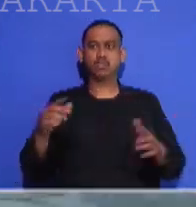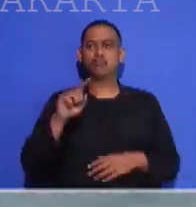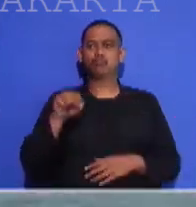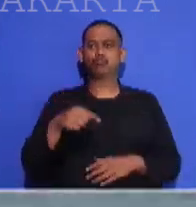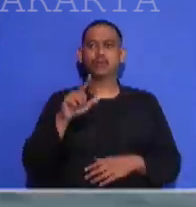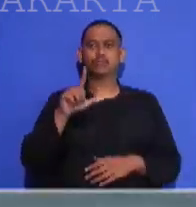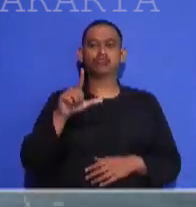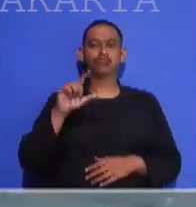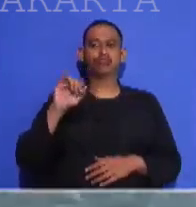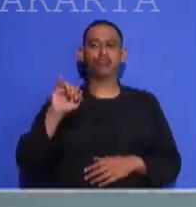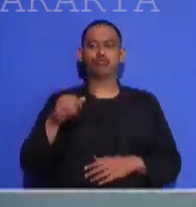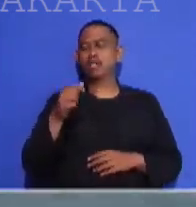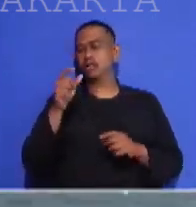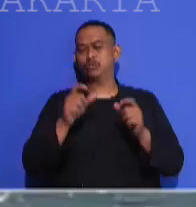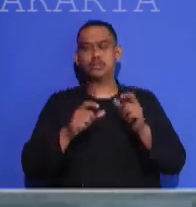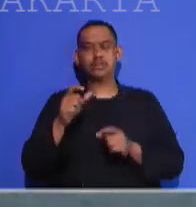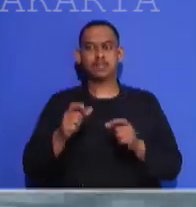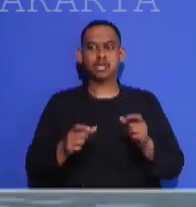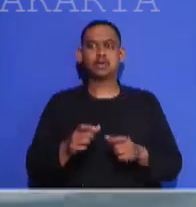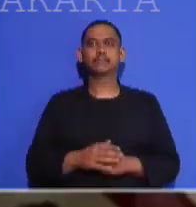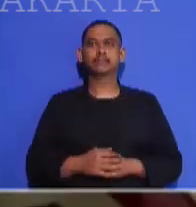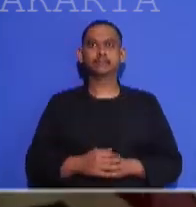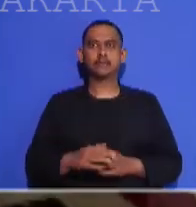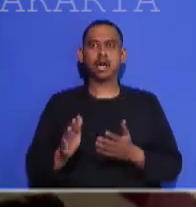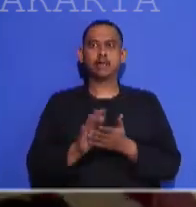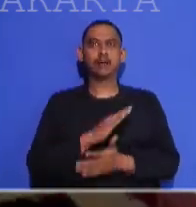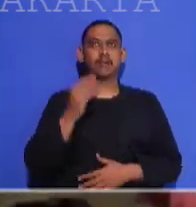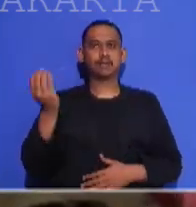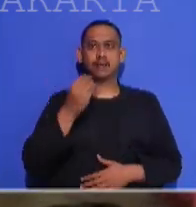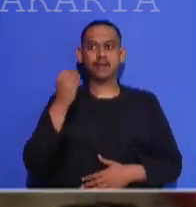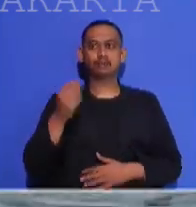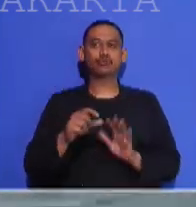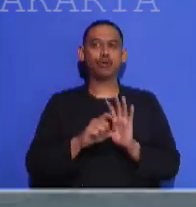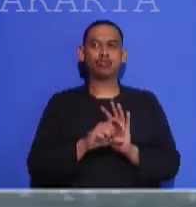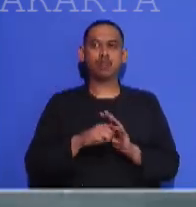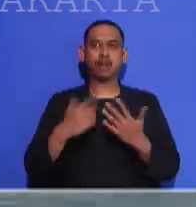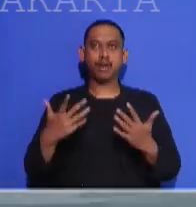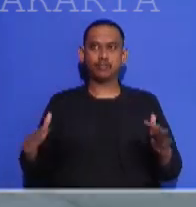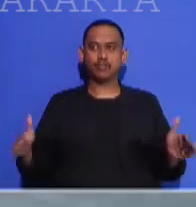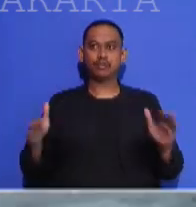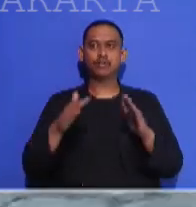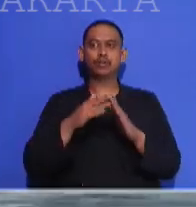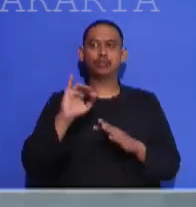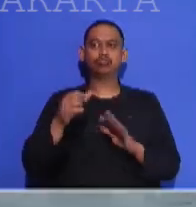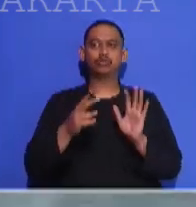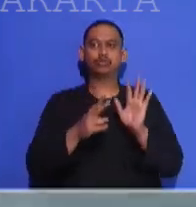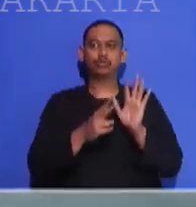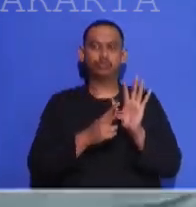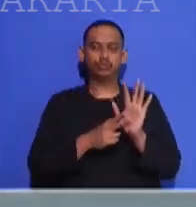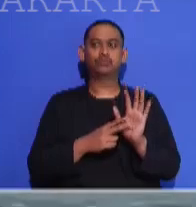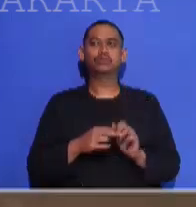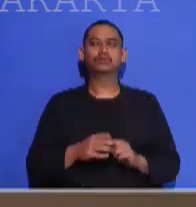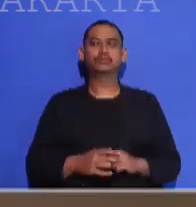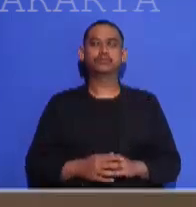jiwa memiliki berbagai potensi pariwisata di anaranya Gunung Ijen garis pantai sepanjang 175